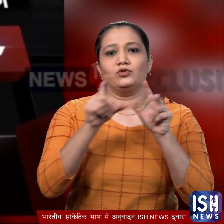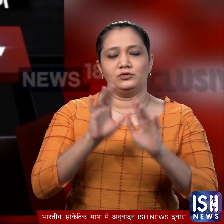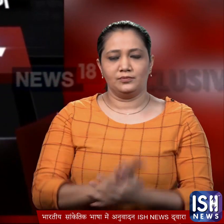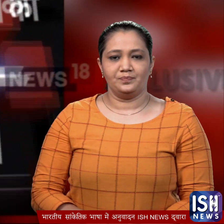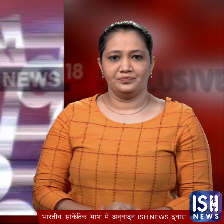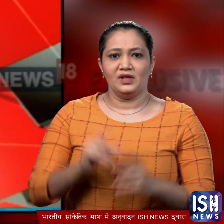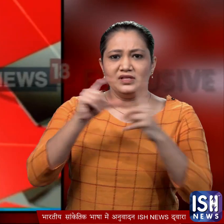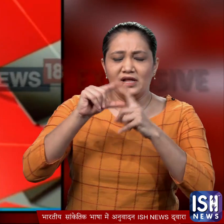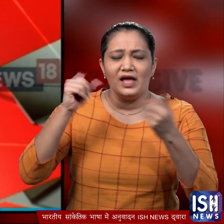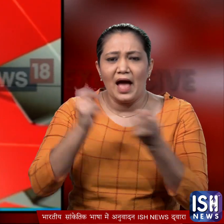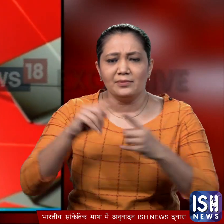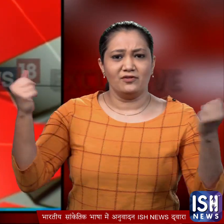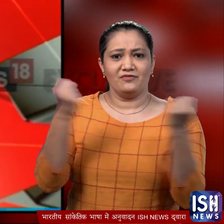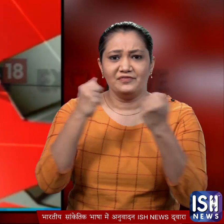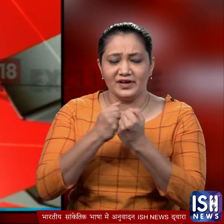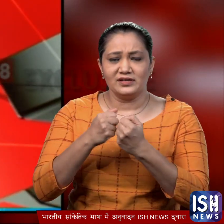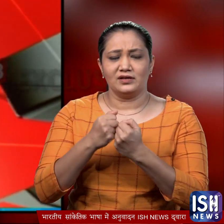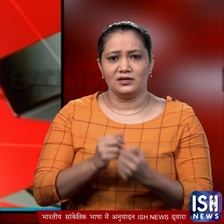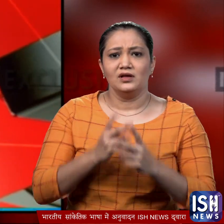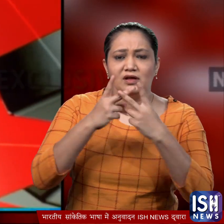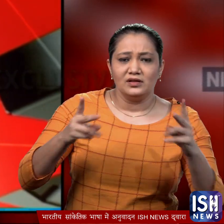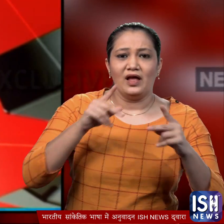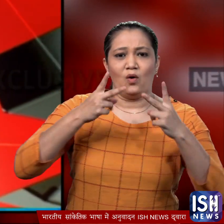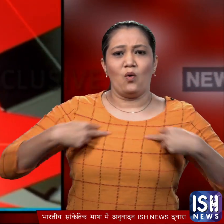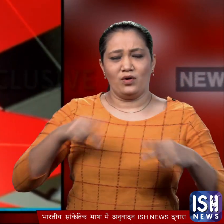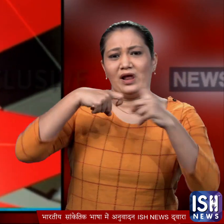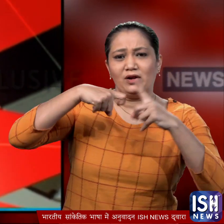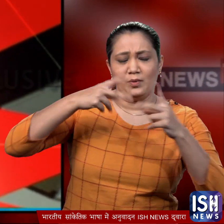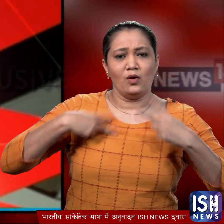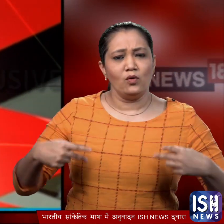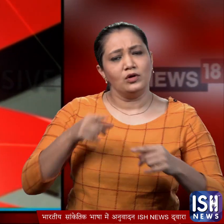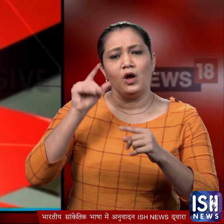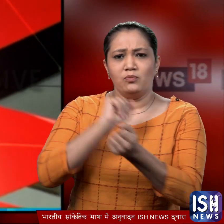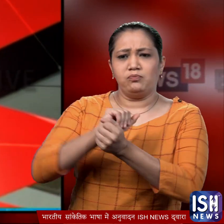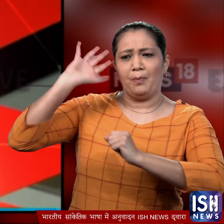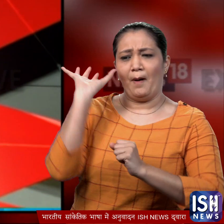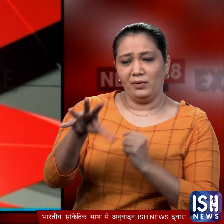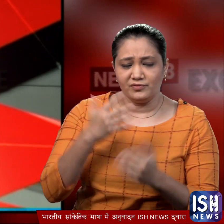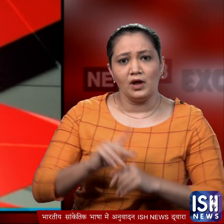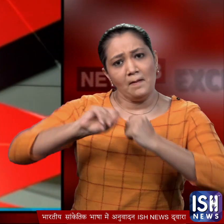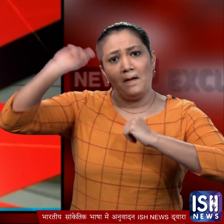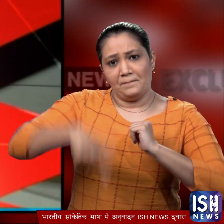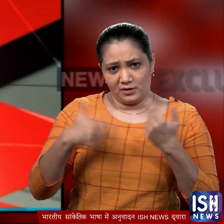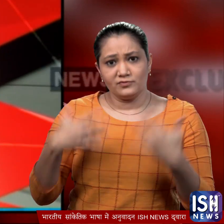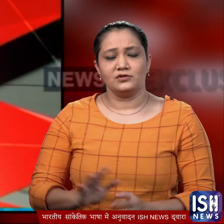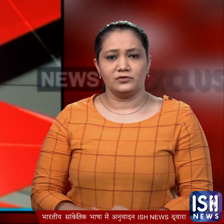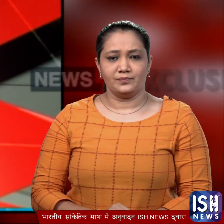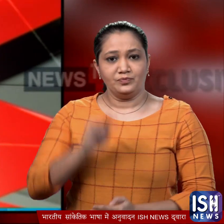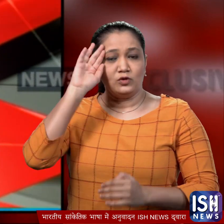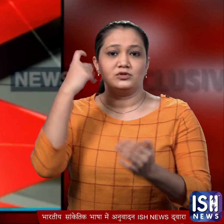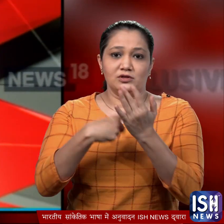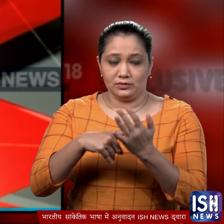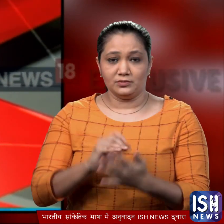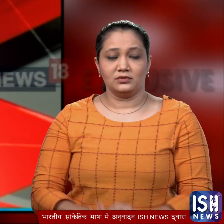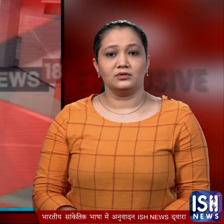दिया गया। दिल्ली हिंसा से जुड़े एक मामले में राजधानी की कड़कड़नुमा कोर्ट ने पुलिस को जबरदस्त फटकार लगाई और उस पर जुर्माना भी लगा दिया। न्यूज़ 18 के अमित